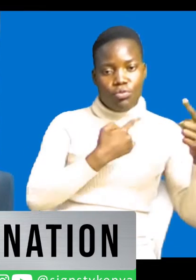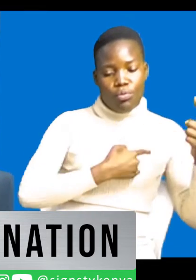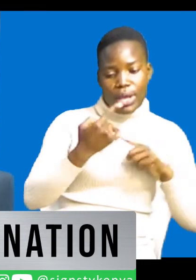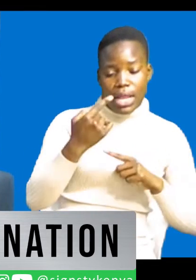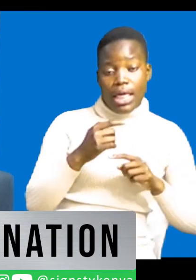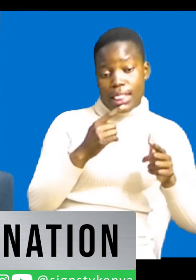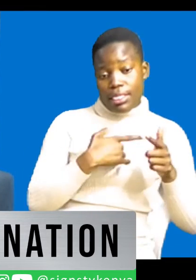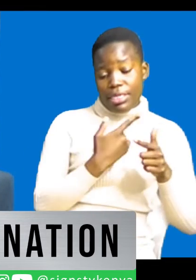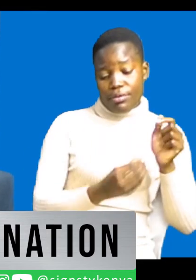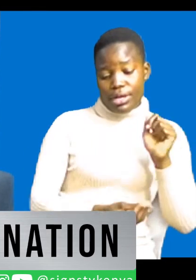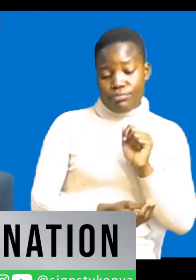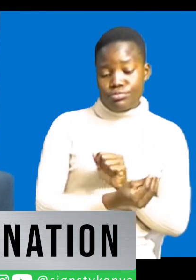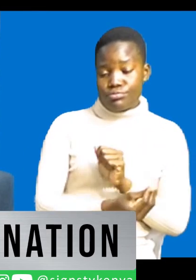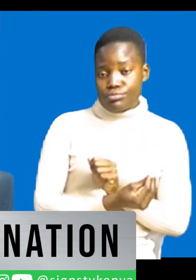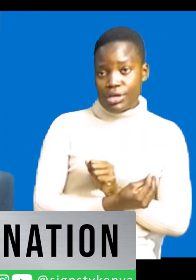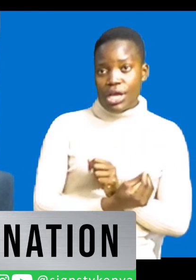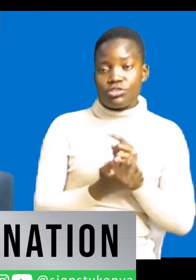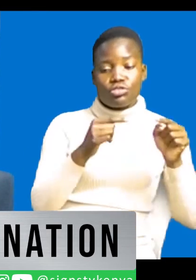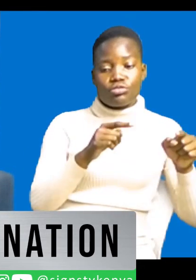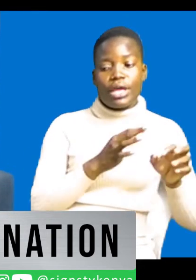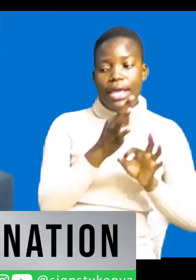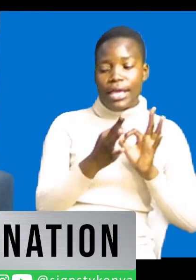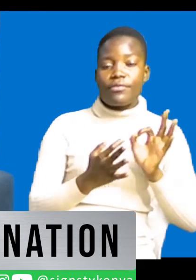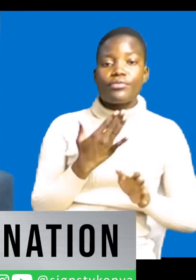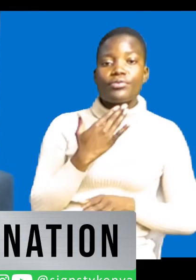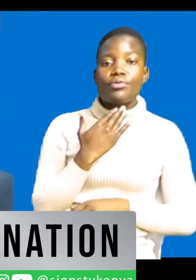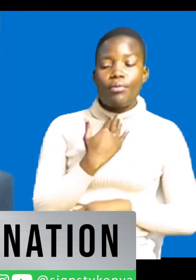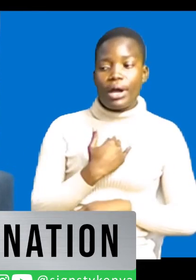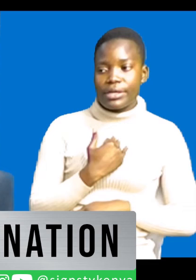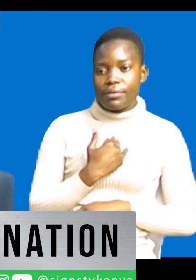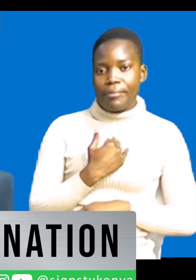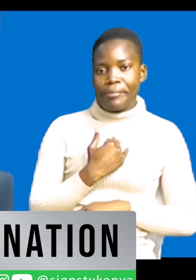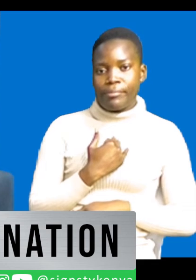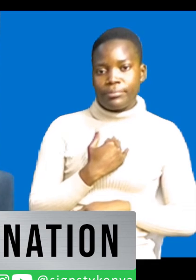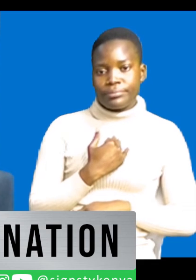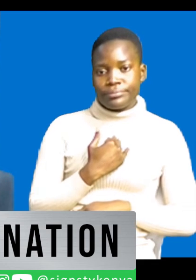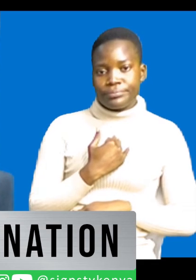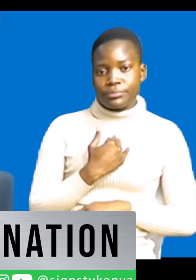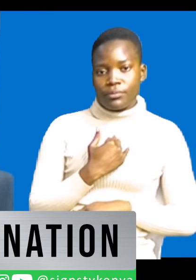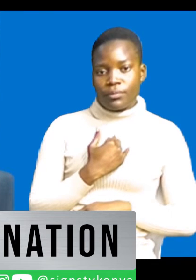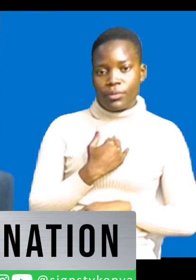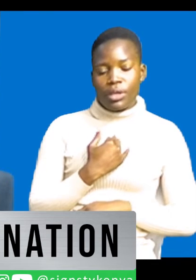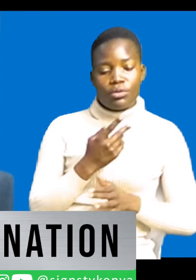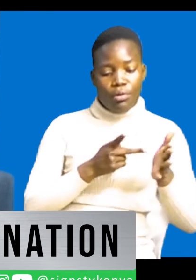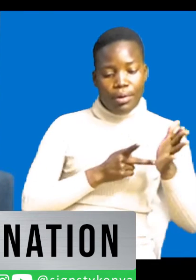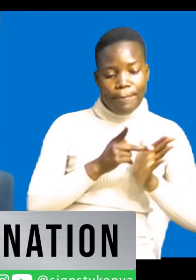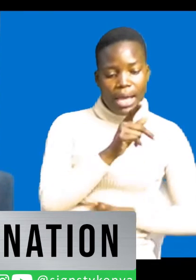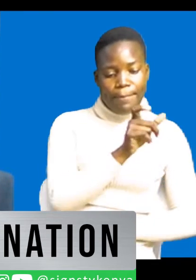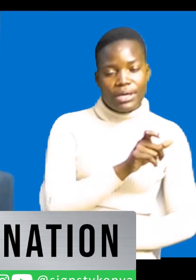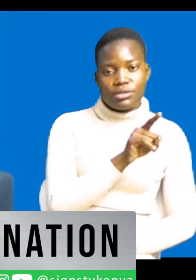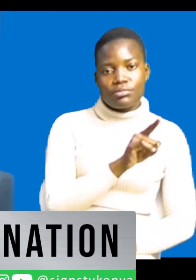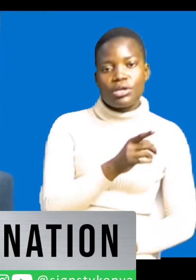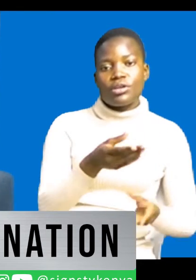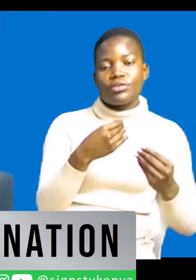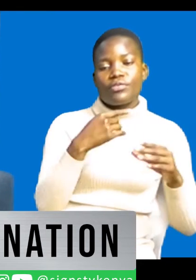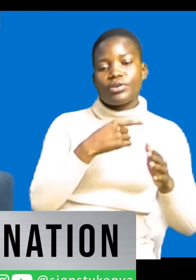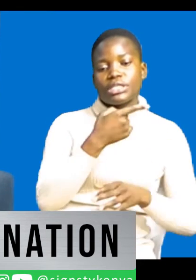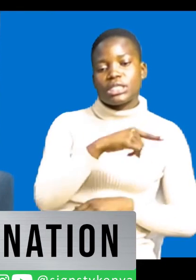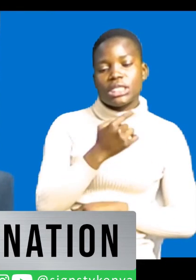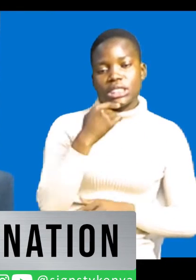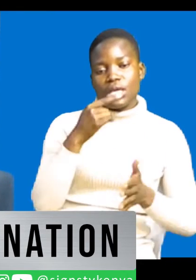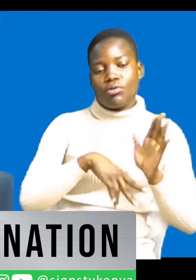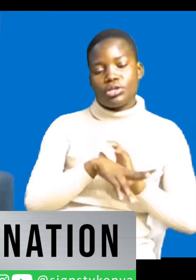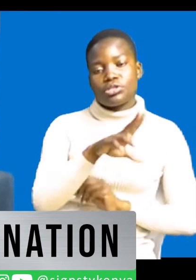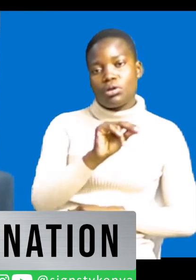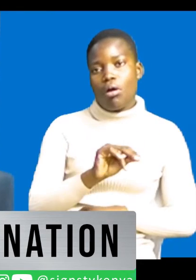Kenyan parliament. Yes, right. So leo hii kama unataka kura, you will just buy him, akuweke hiyo tick, aseme hiyo